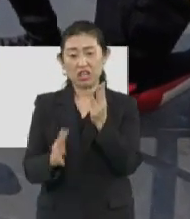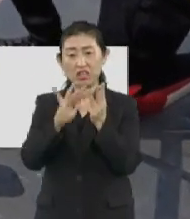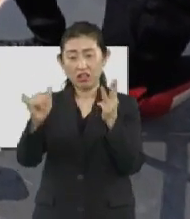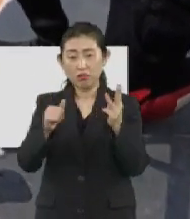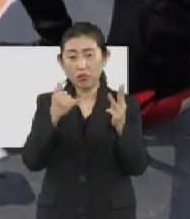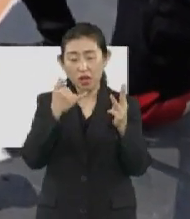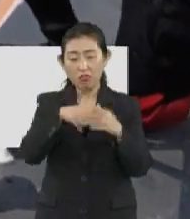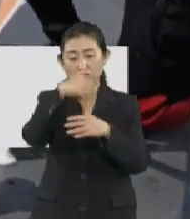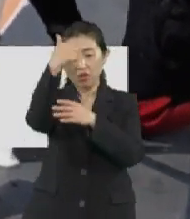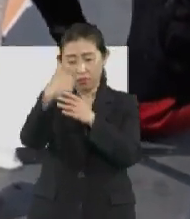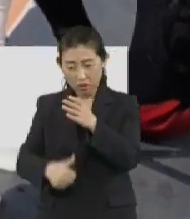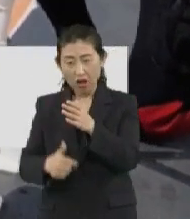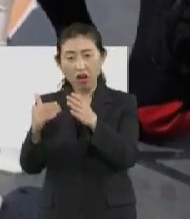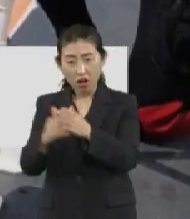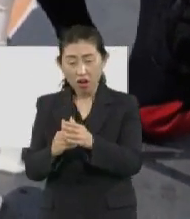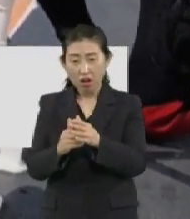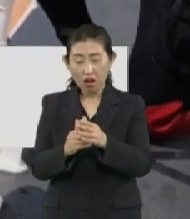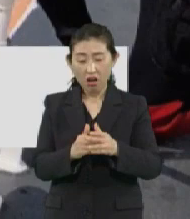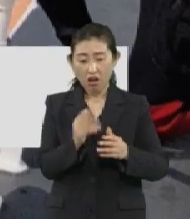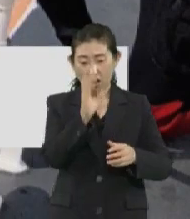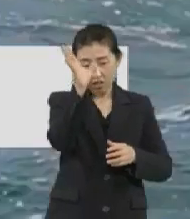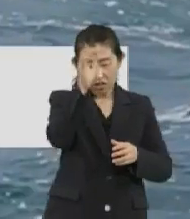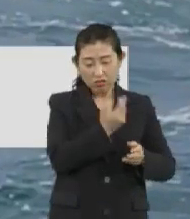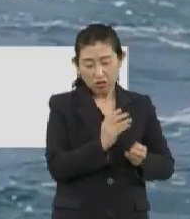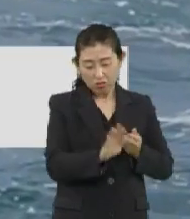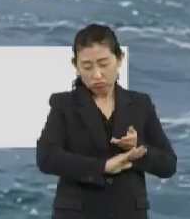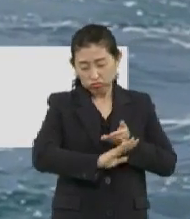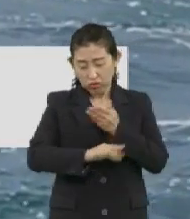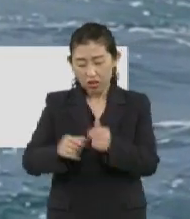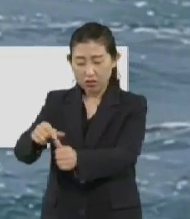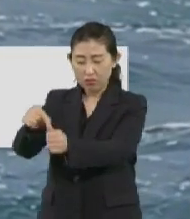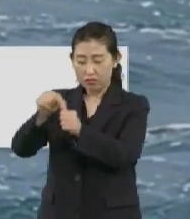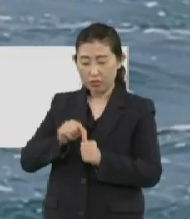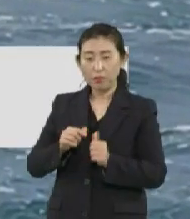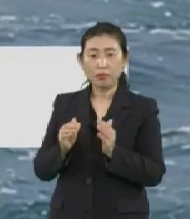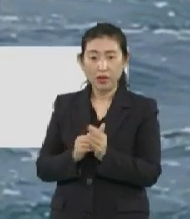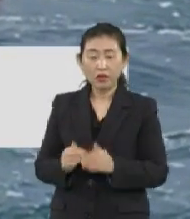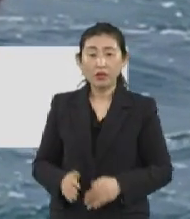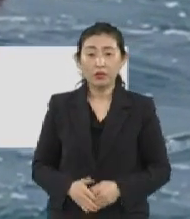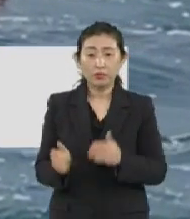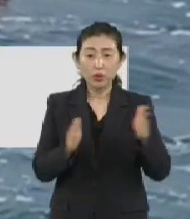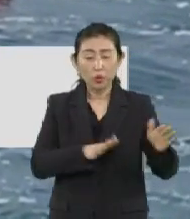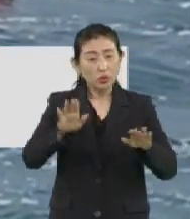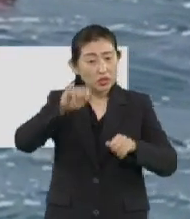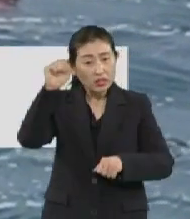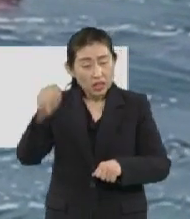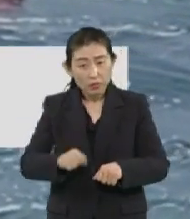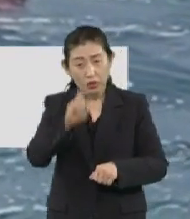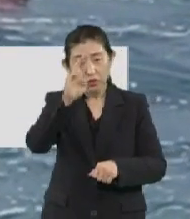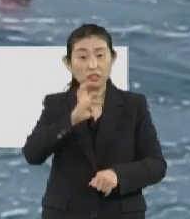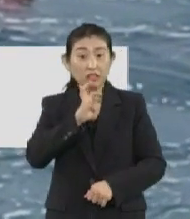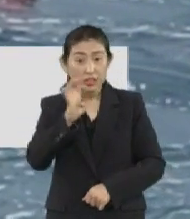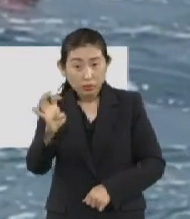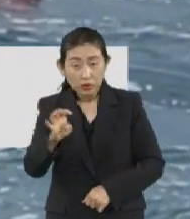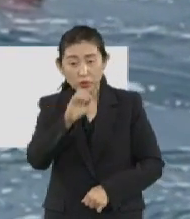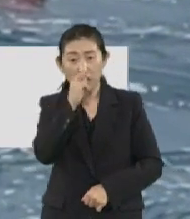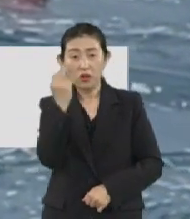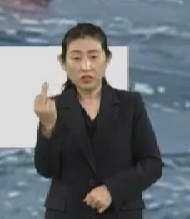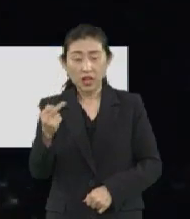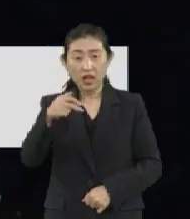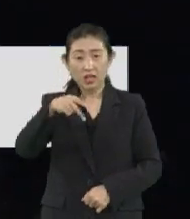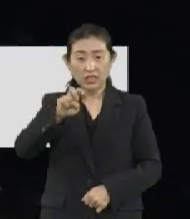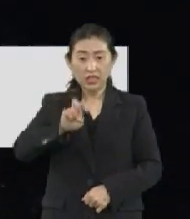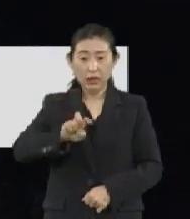3명이 물에 빠졌다가 신고를 받고 출동한 해경에 구조됐습니다 또 오늘 새벽 0시 40분쯤 서산시